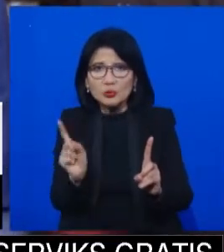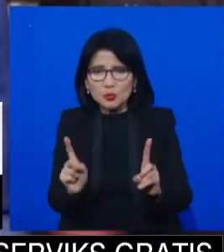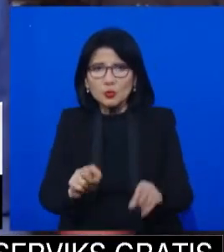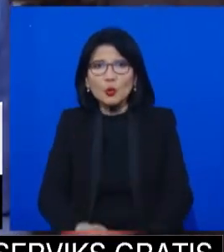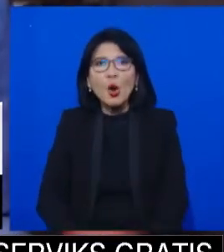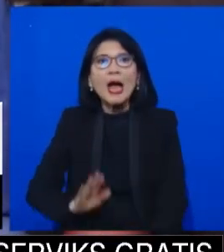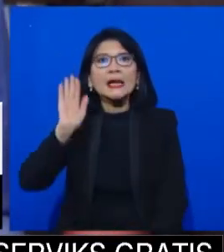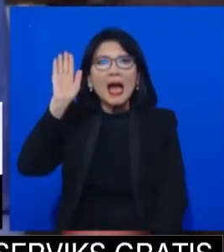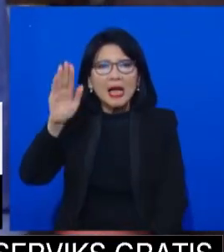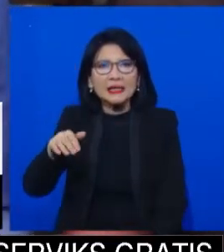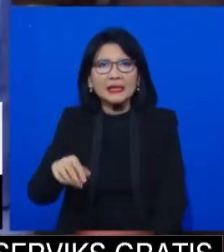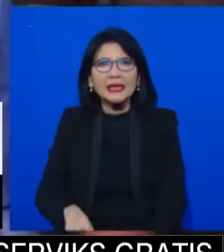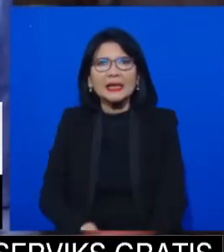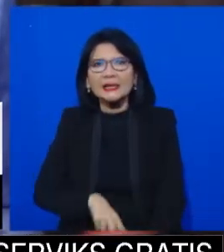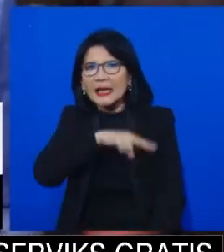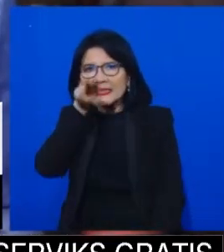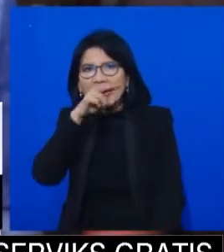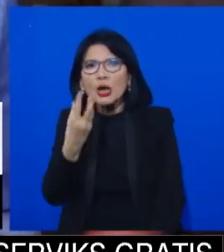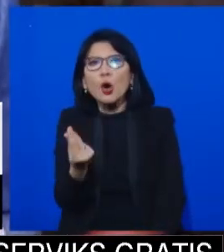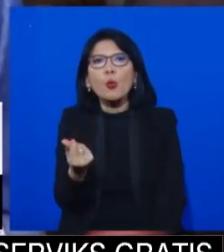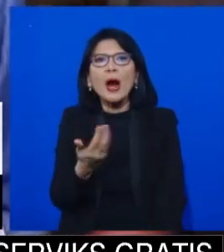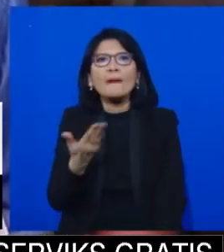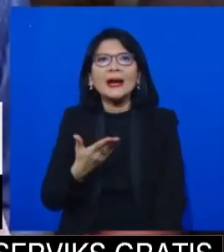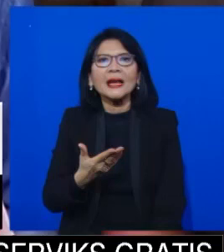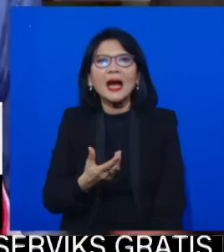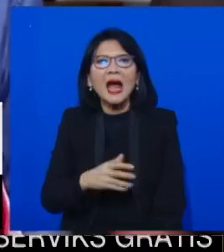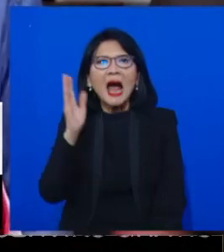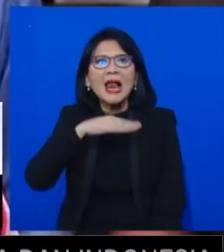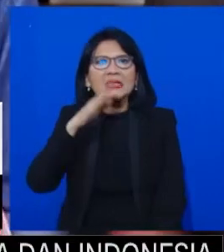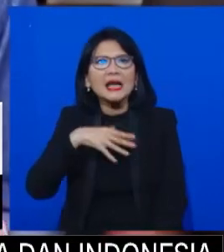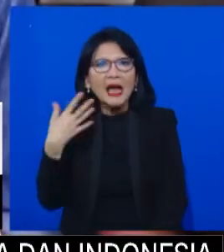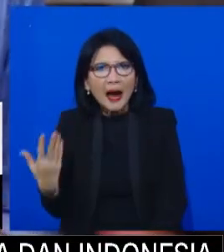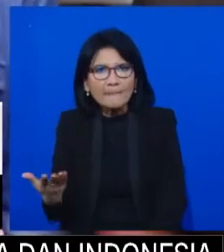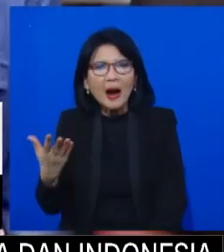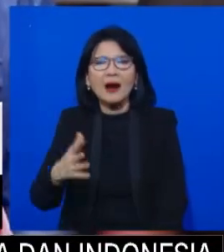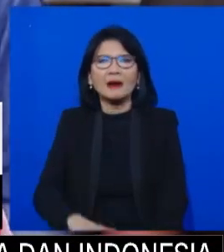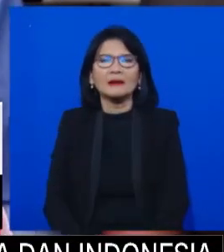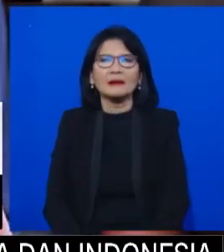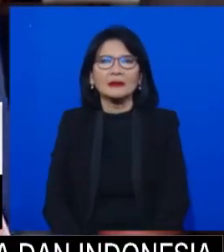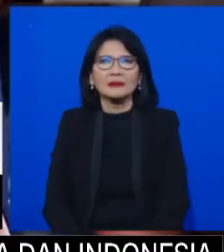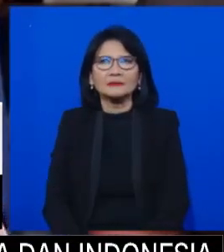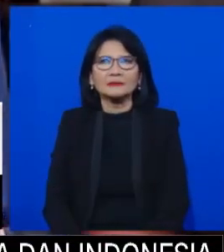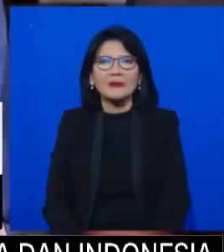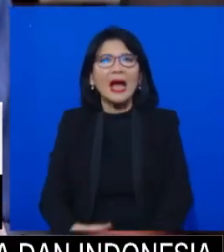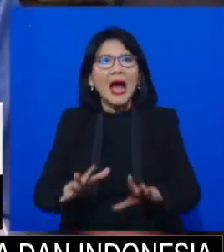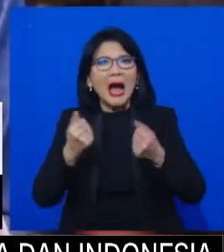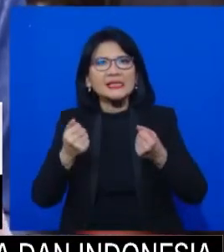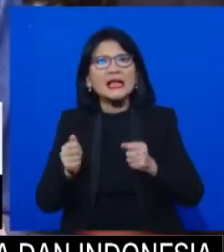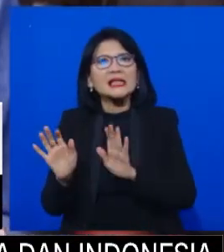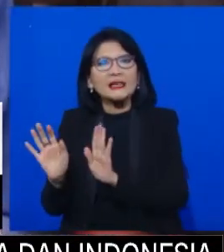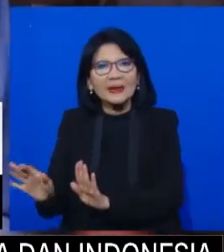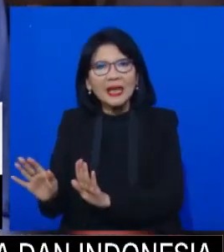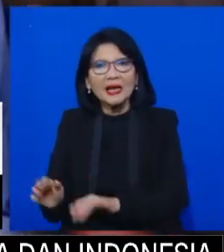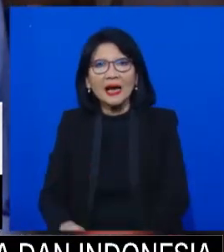kita telusuri uangnya kemana saja, motifnya apa, sehingga yang bersangkutan menggelapkan uang tersebut. Tapi hasil pemeriksaan sementara, memang